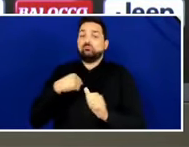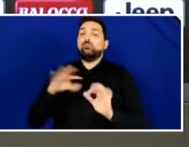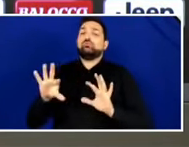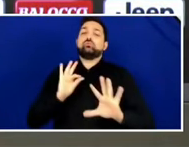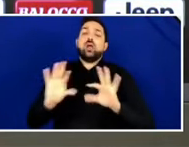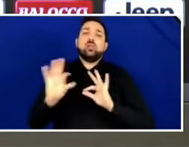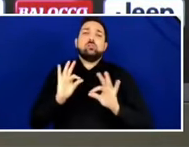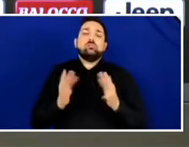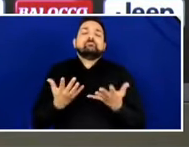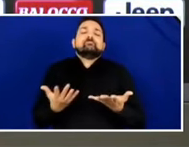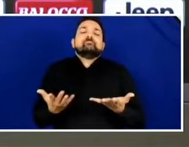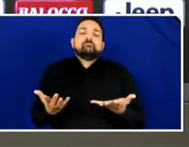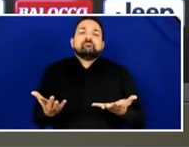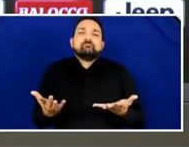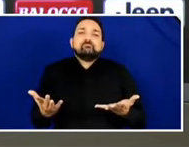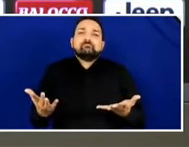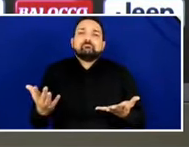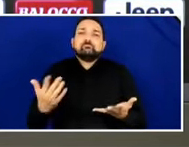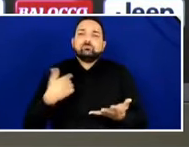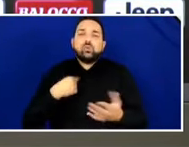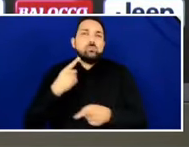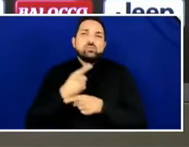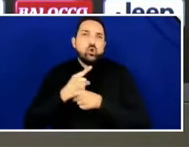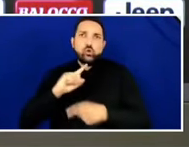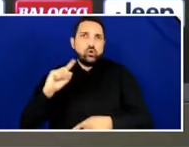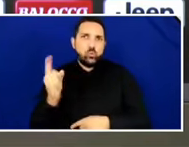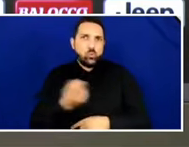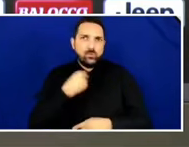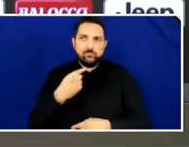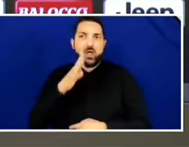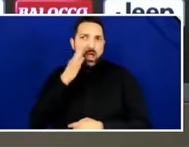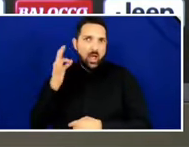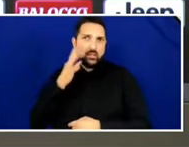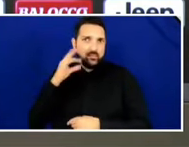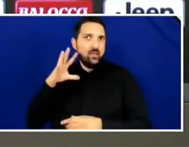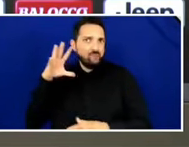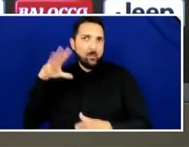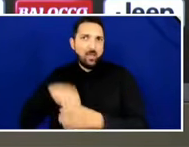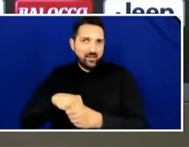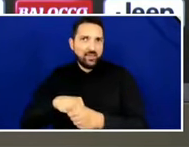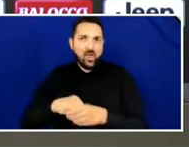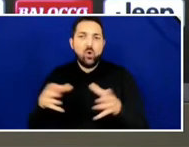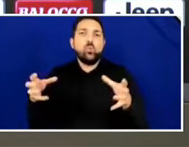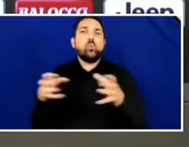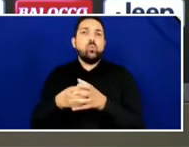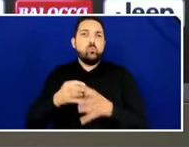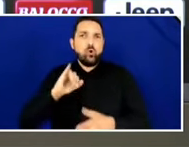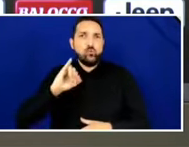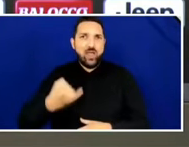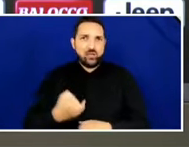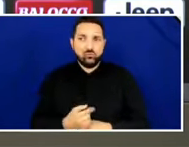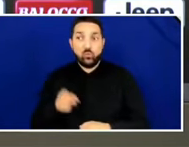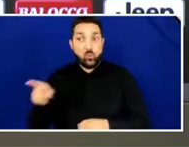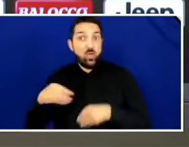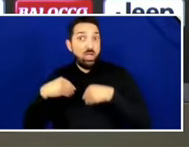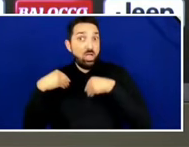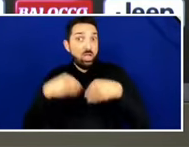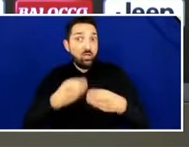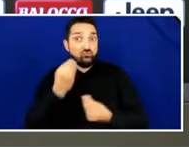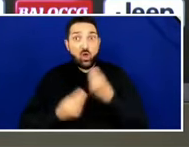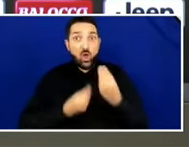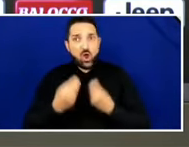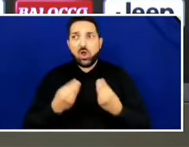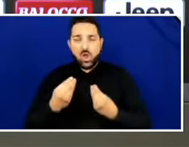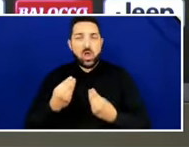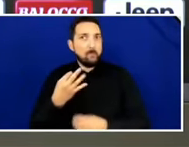e abbiamo bisogno di tutti e Federico fa parte di questo gruppo che quando ha giocato ha fatto bene quando altri hanno giocato